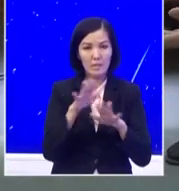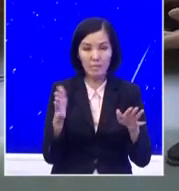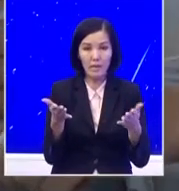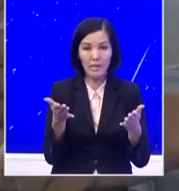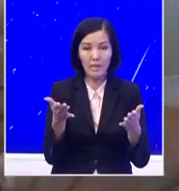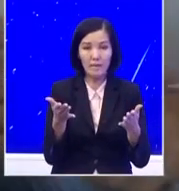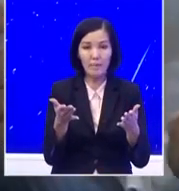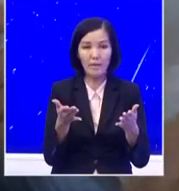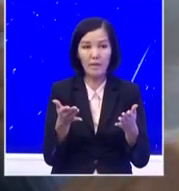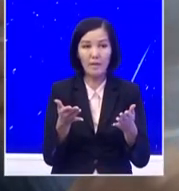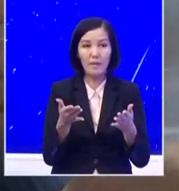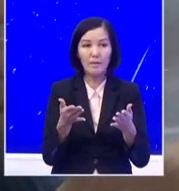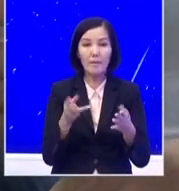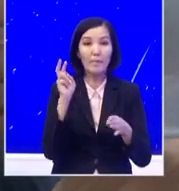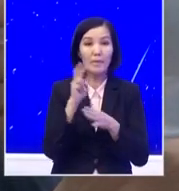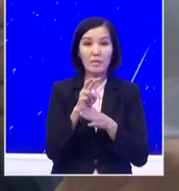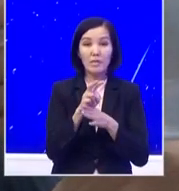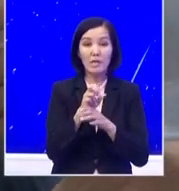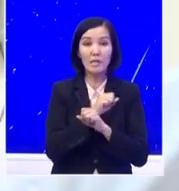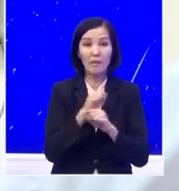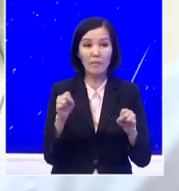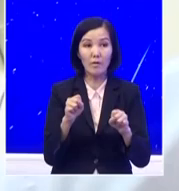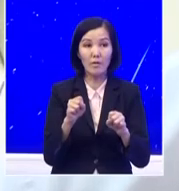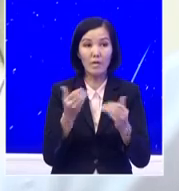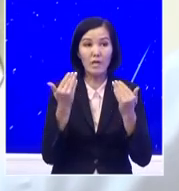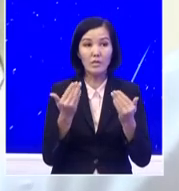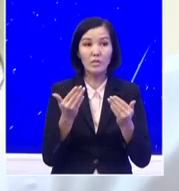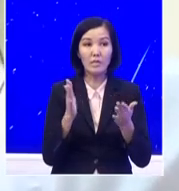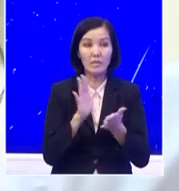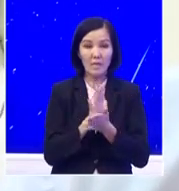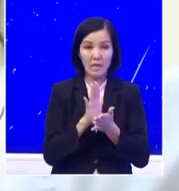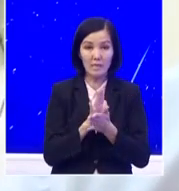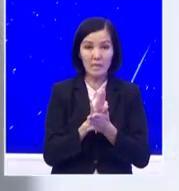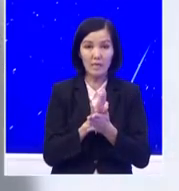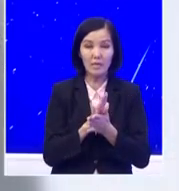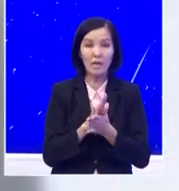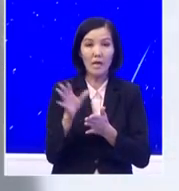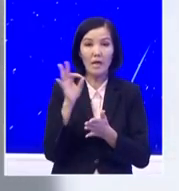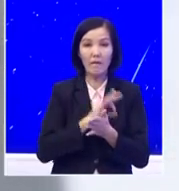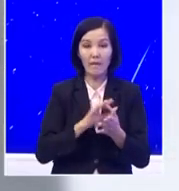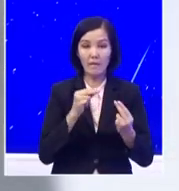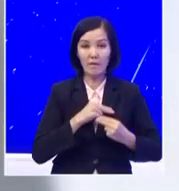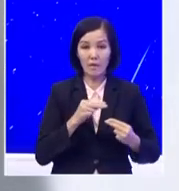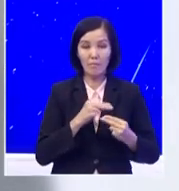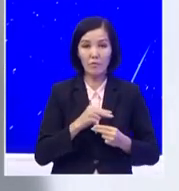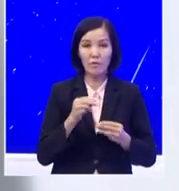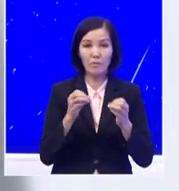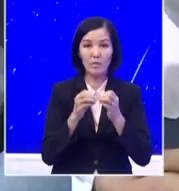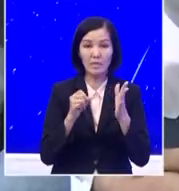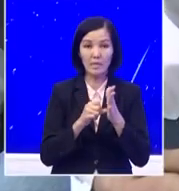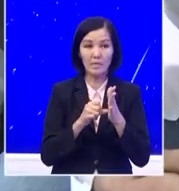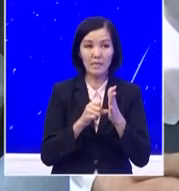в спецпомещения не пустили, комментируя это тем, что они находятся в условно грязных зонах. К слову, эффективность работы оценивается по 16